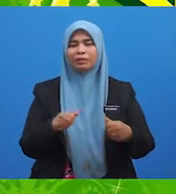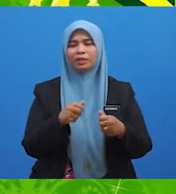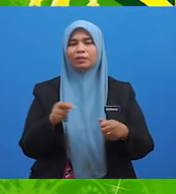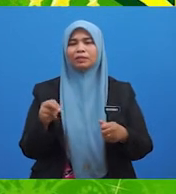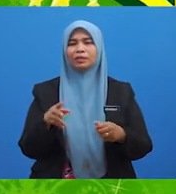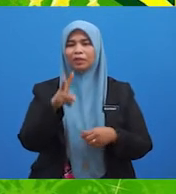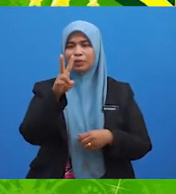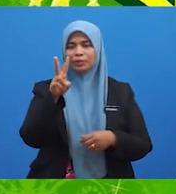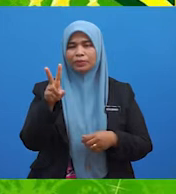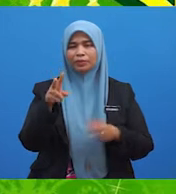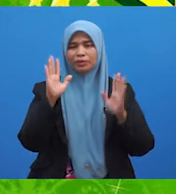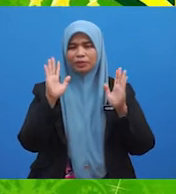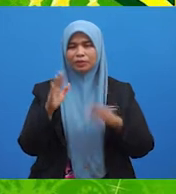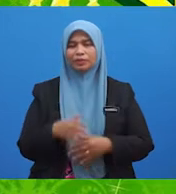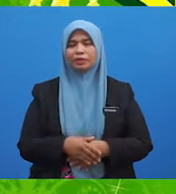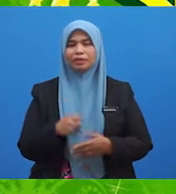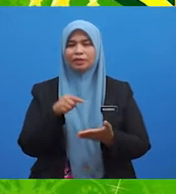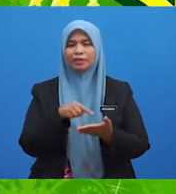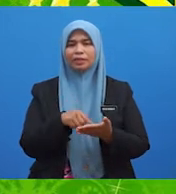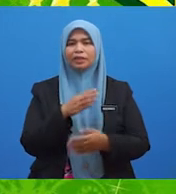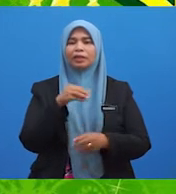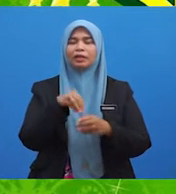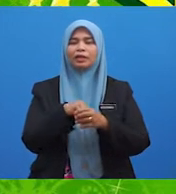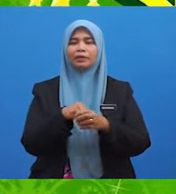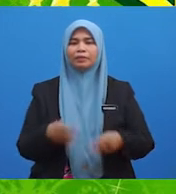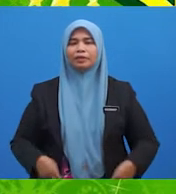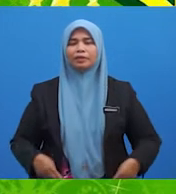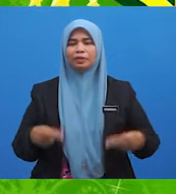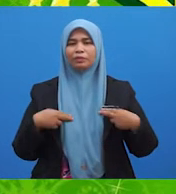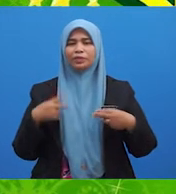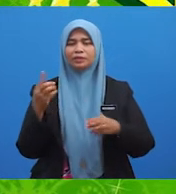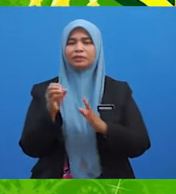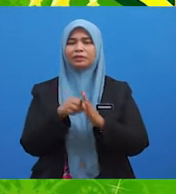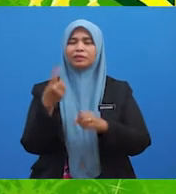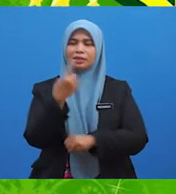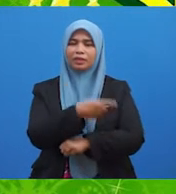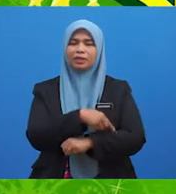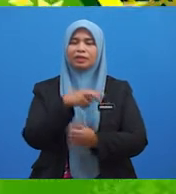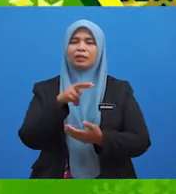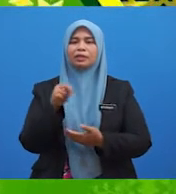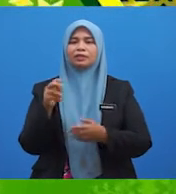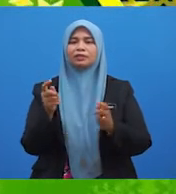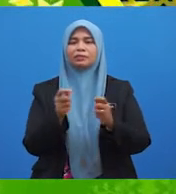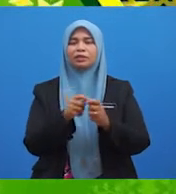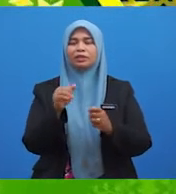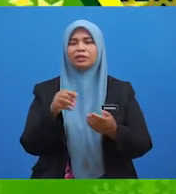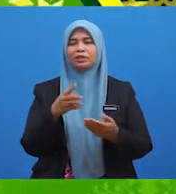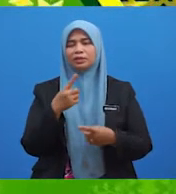ini dalam kehidupan seharian seperti yang dituntut dalam Islam,